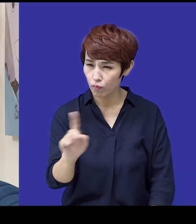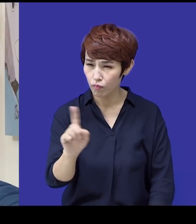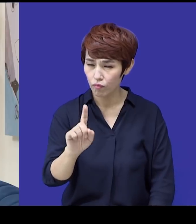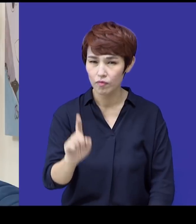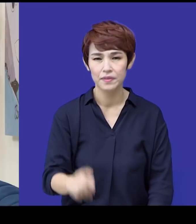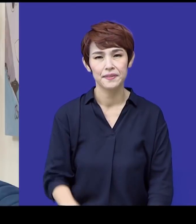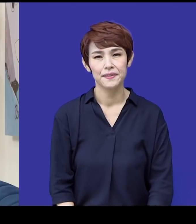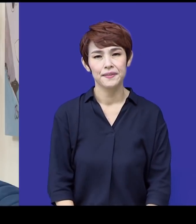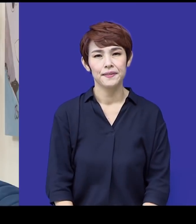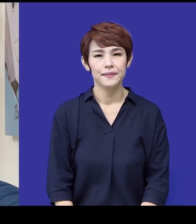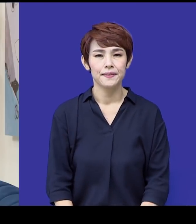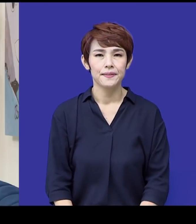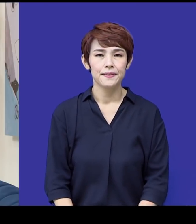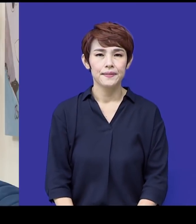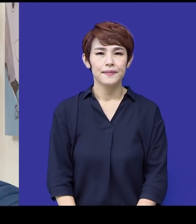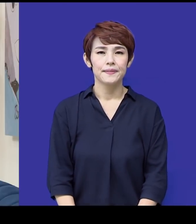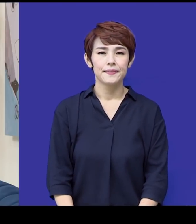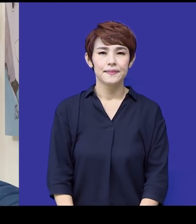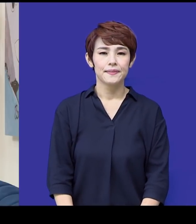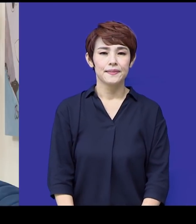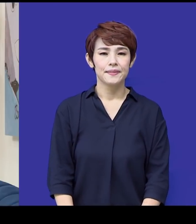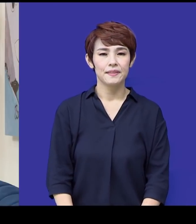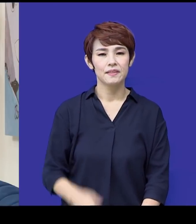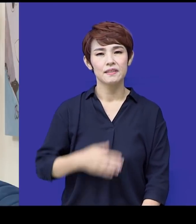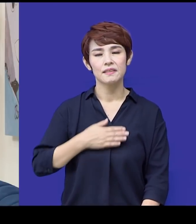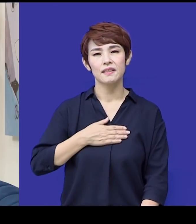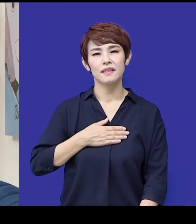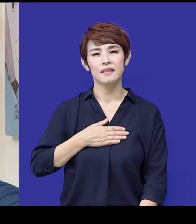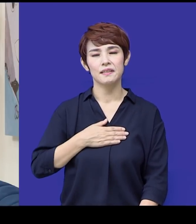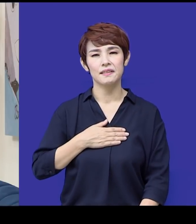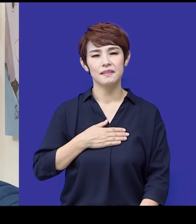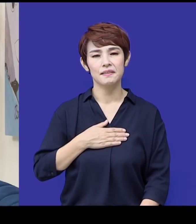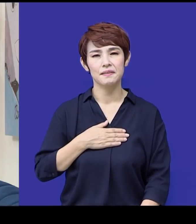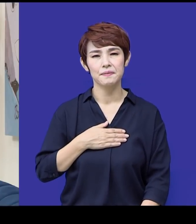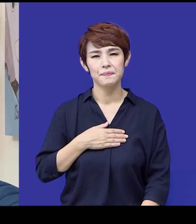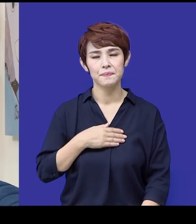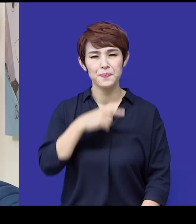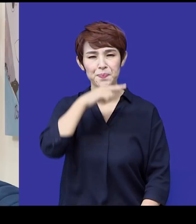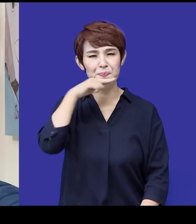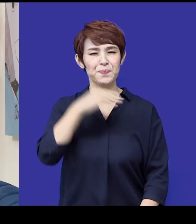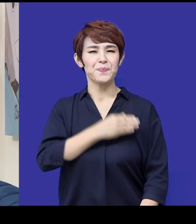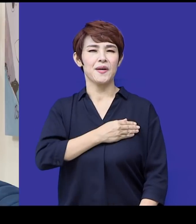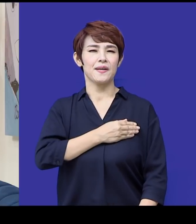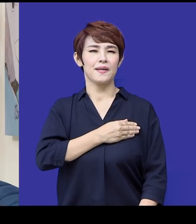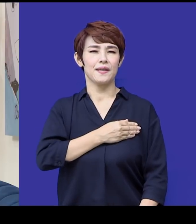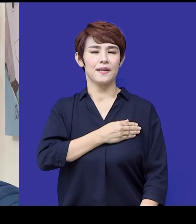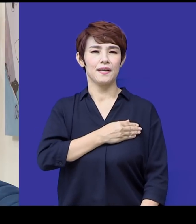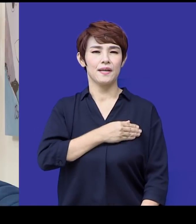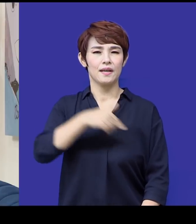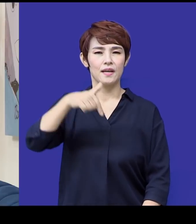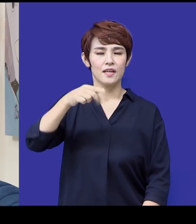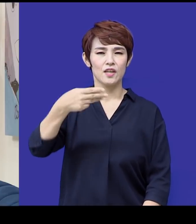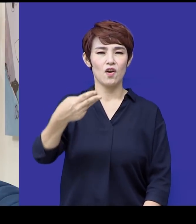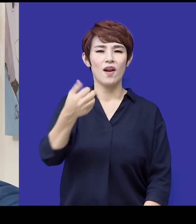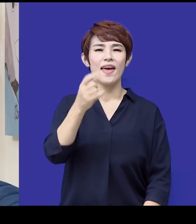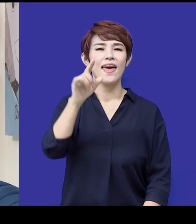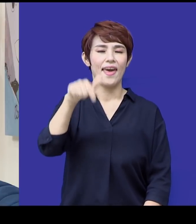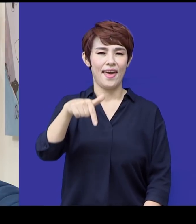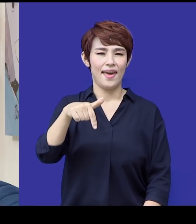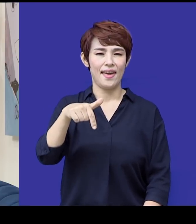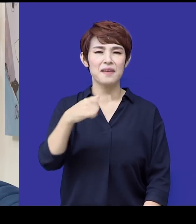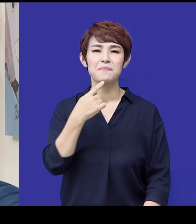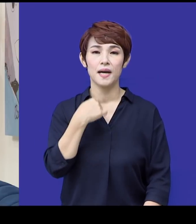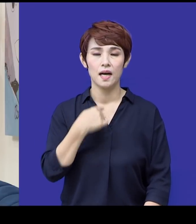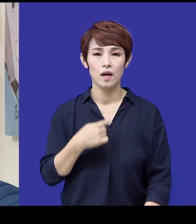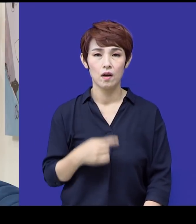편찮으셨어요? 저는 이제 결핵을 좀 많이 알았어요. 예. 어릴 때는 돌 때는 어머니 그